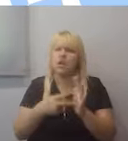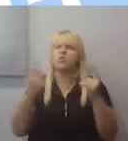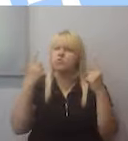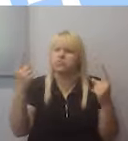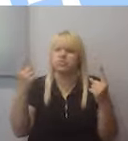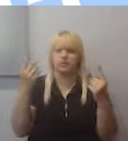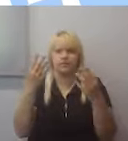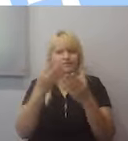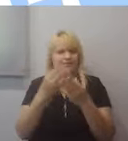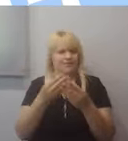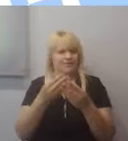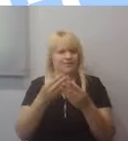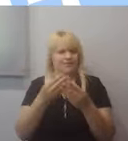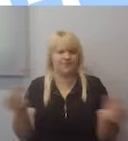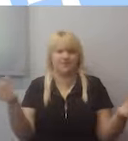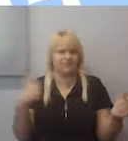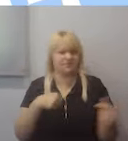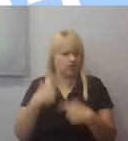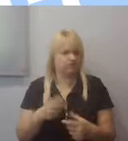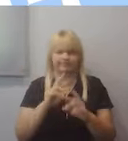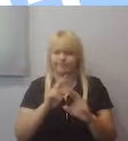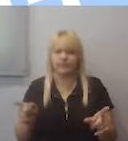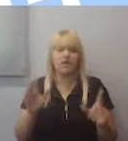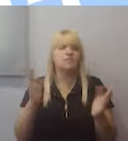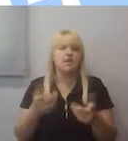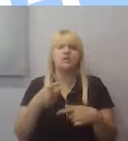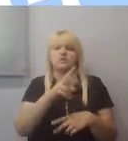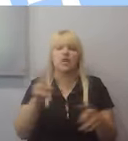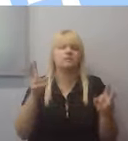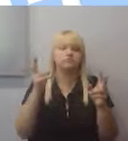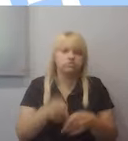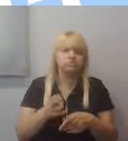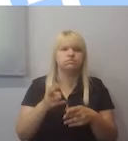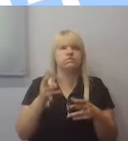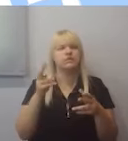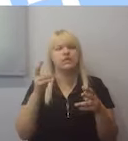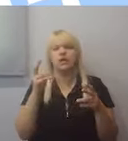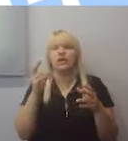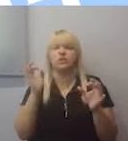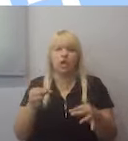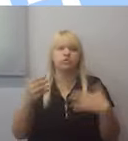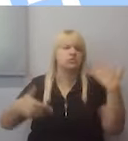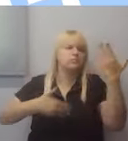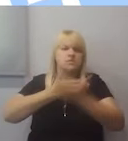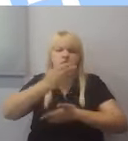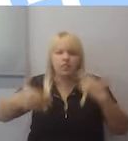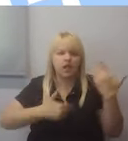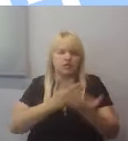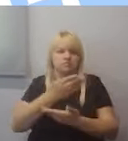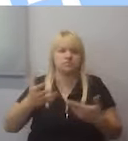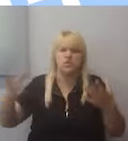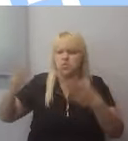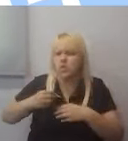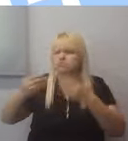sevi pateikt bet tas kas izvelk lielas krīzes ir tieši kopīgs darbs sadarbība lēmumu